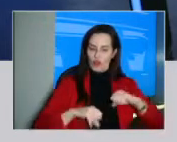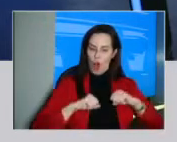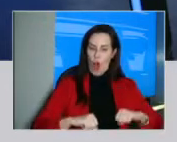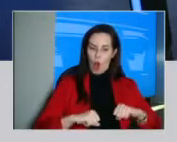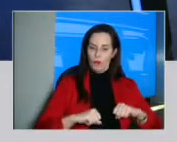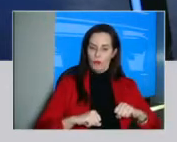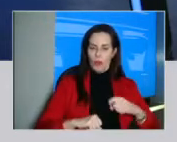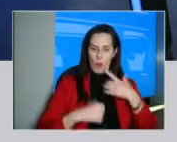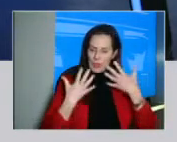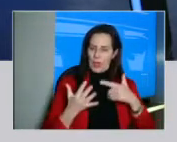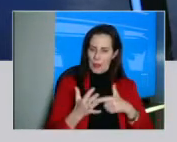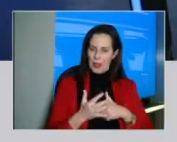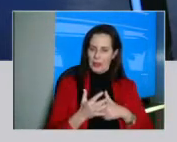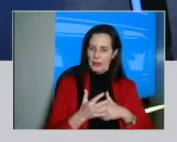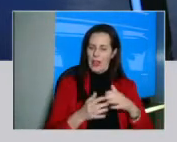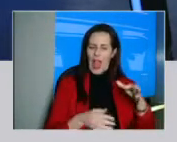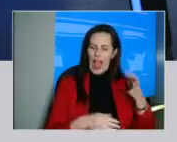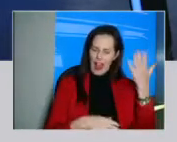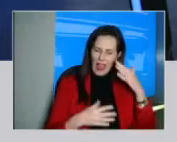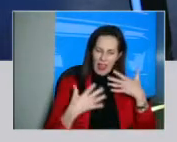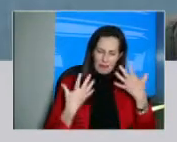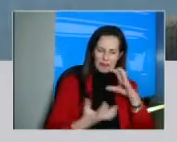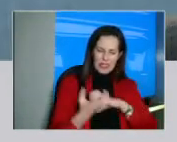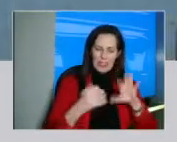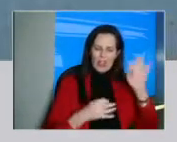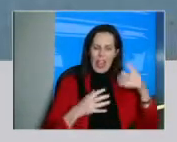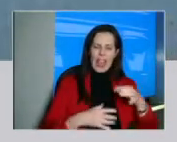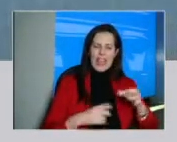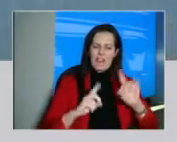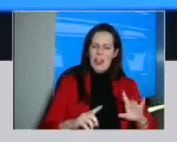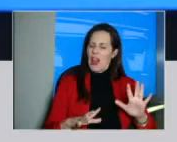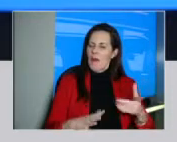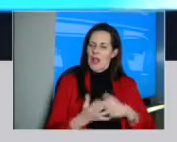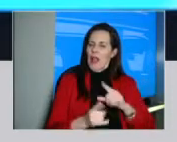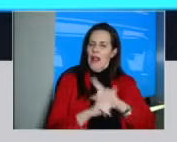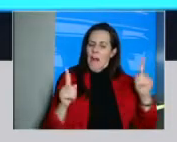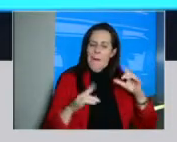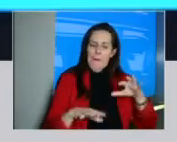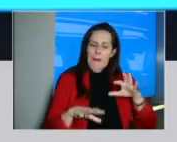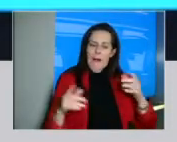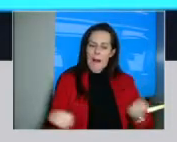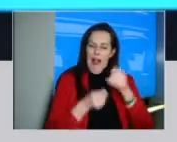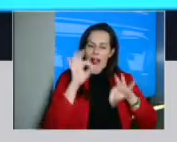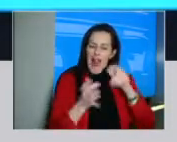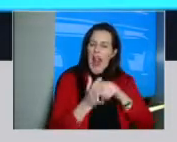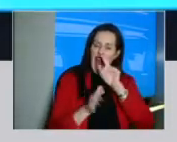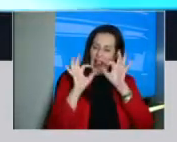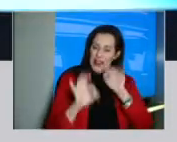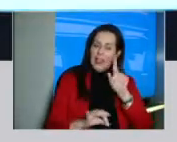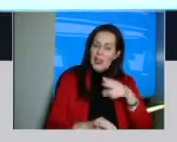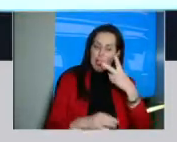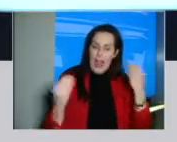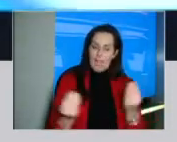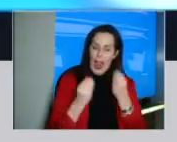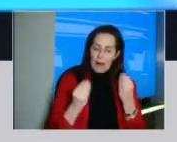הממשלה אריאל שרון מדבר על האי היווני ואחת מהפרשיות שלו. למה זה היה אסור בעצם במהלך מערכת הבחירות? למעשה יש פה שני